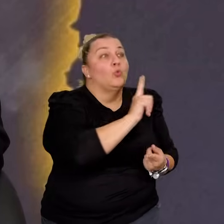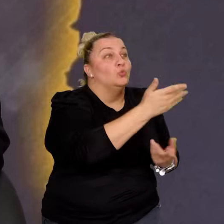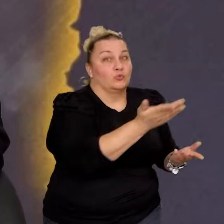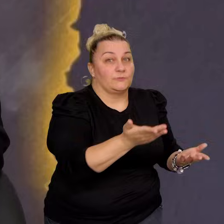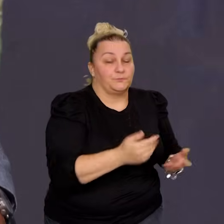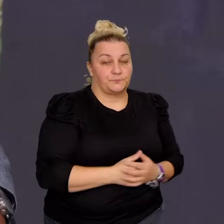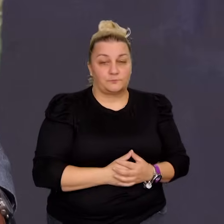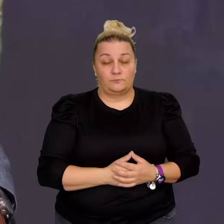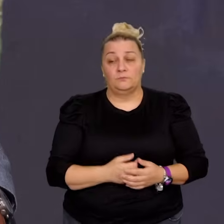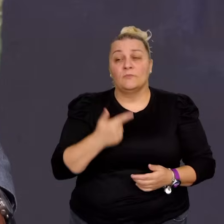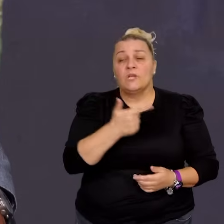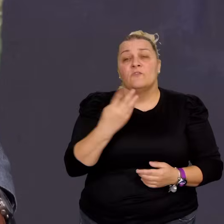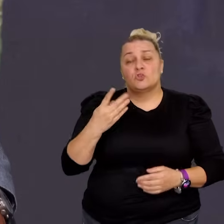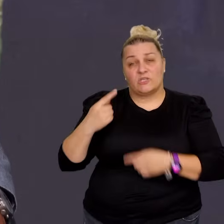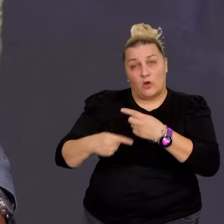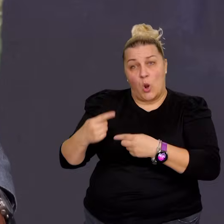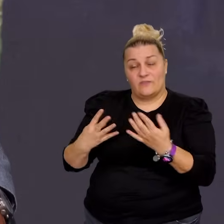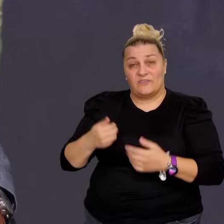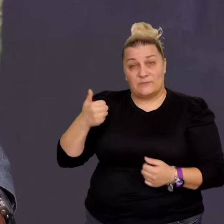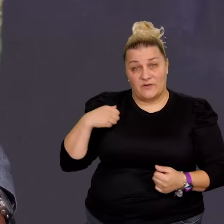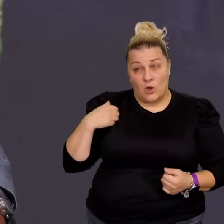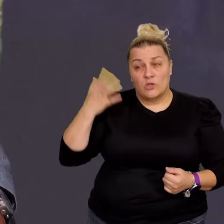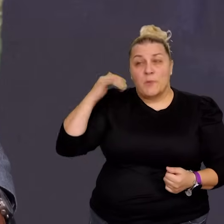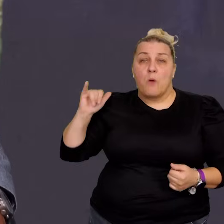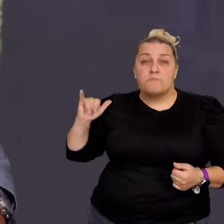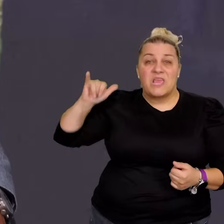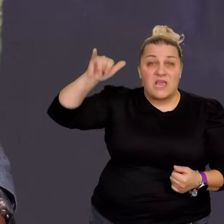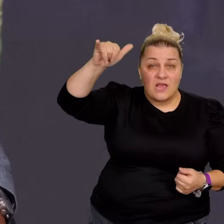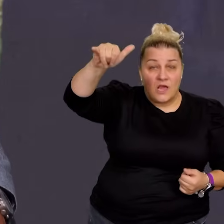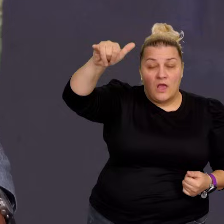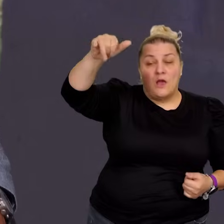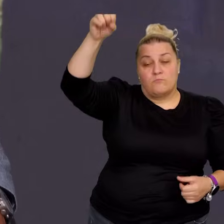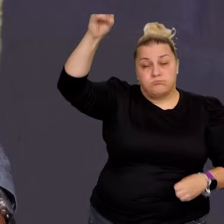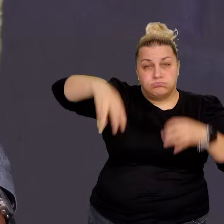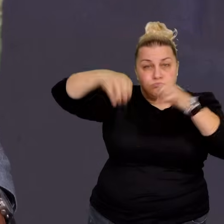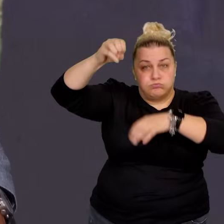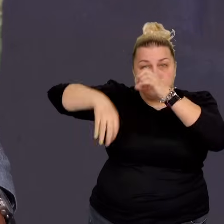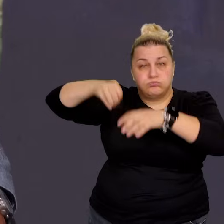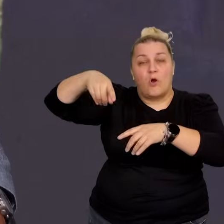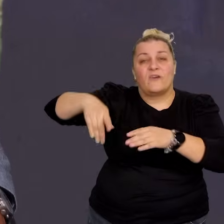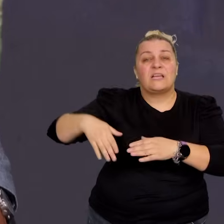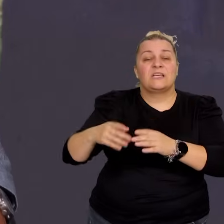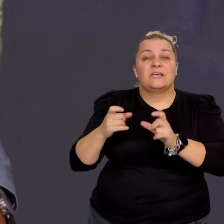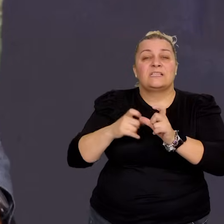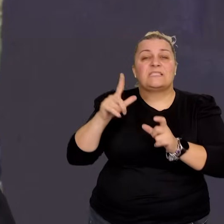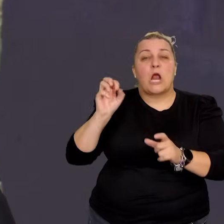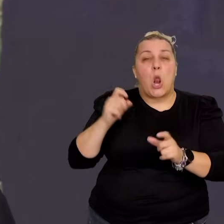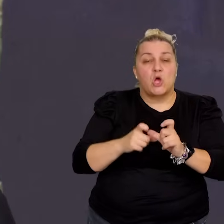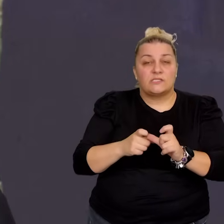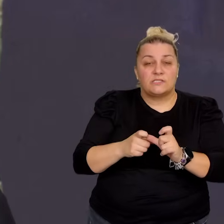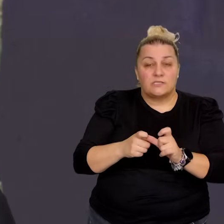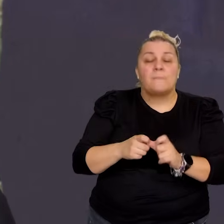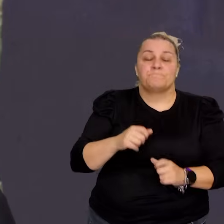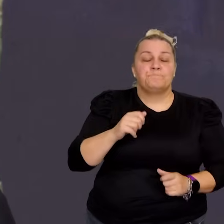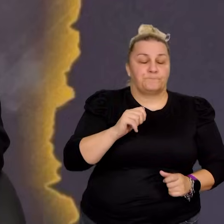24. kolo za 91. četiri miga nadlijeću i raketiraju, ako se ne varam, silos i Čerga. Da,